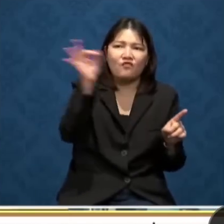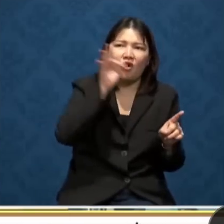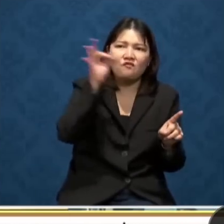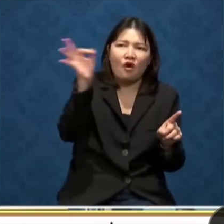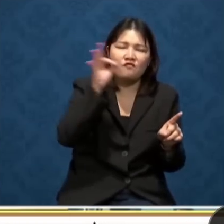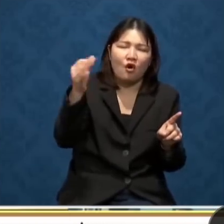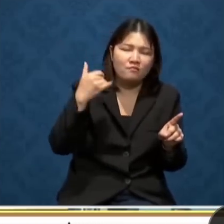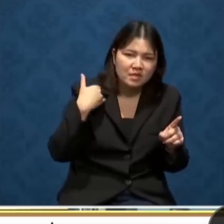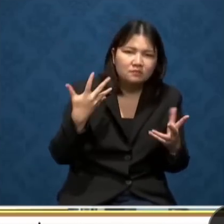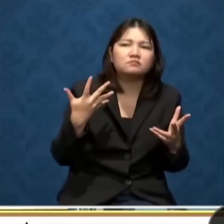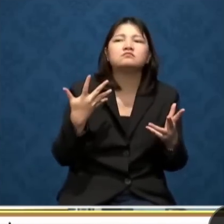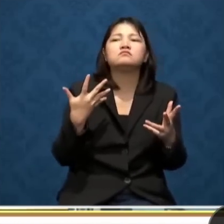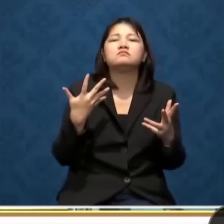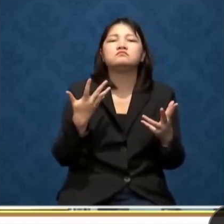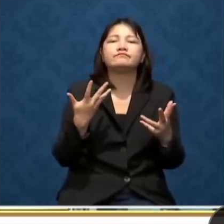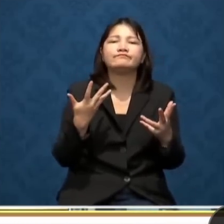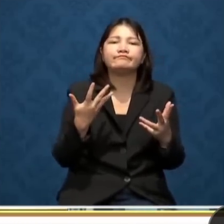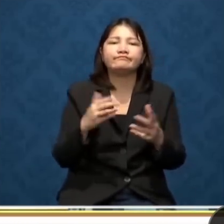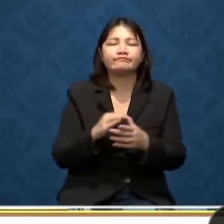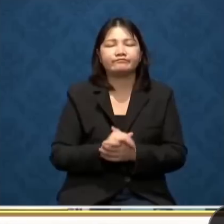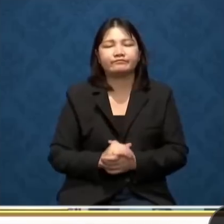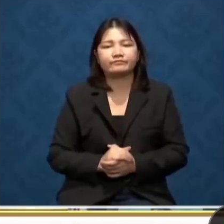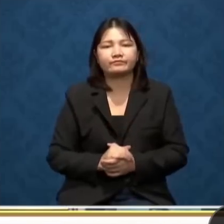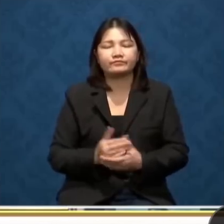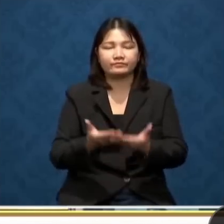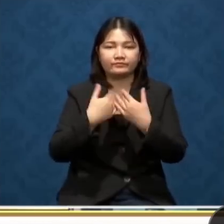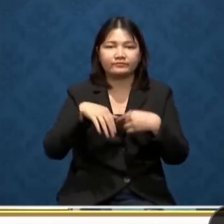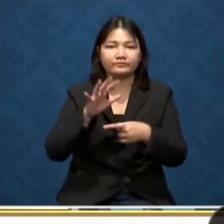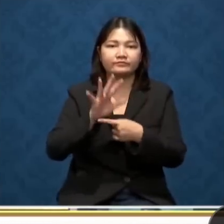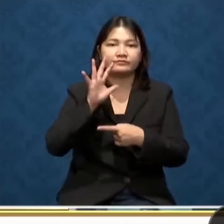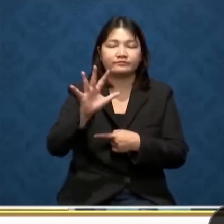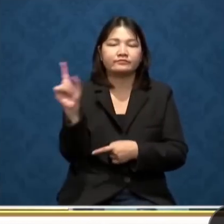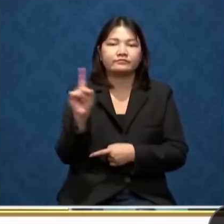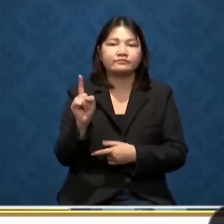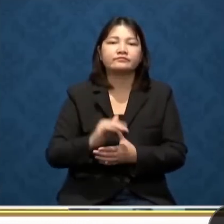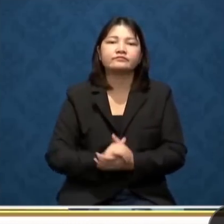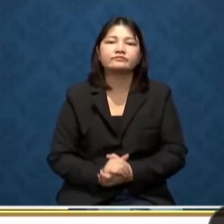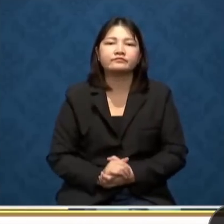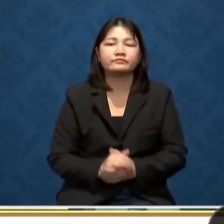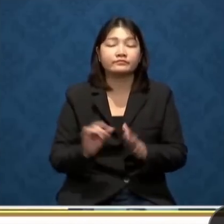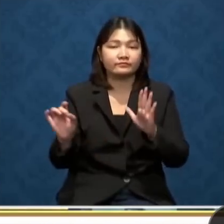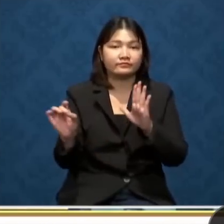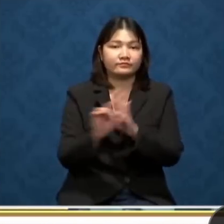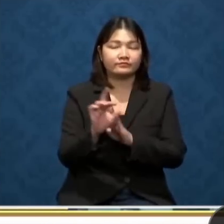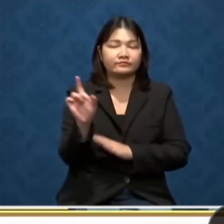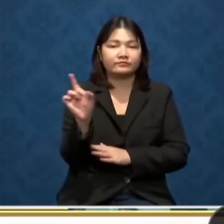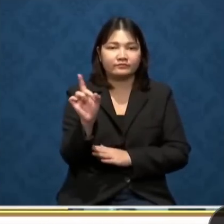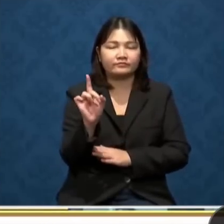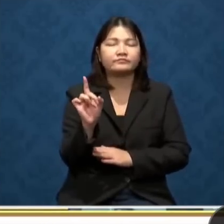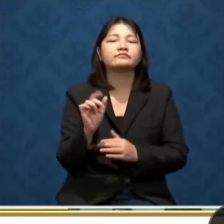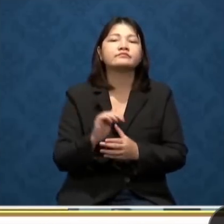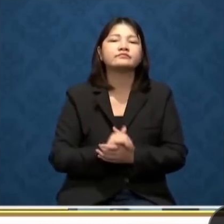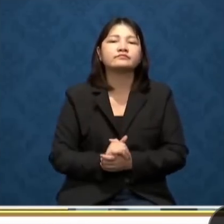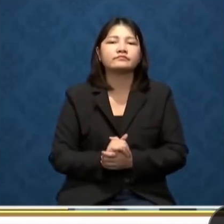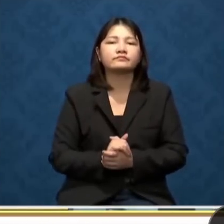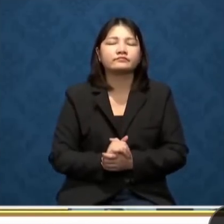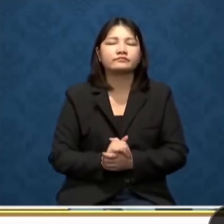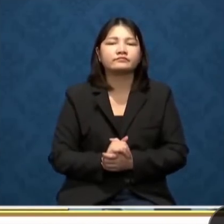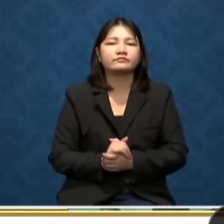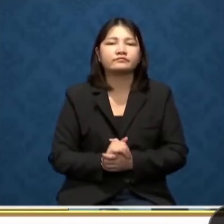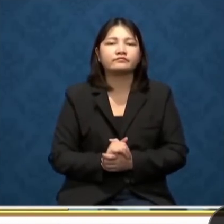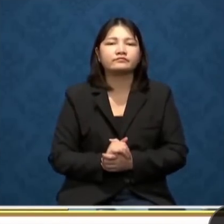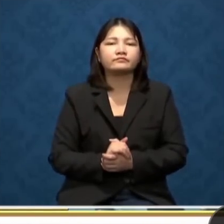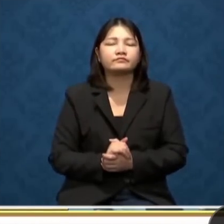แล้วกสารดีกา นะครับประเด็นที่ 5 เป็นประเดนสุท้ายในเวลาที่จำกด ผมกราเรีนว่า